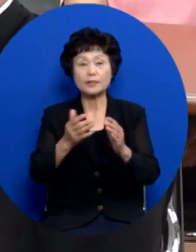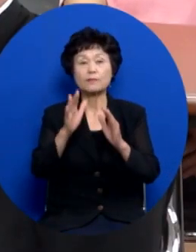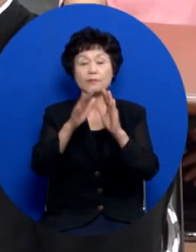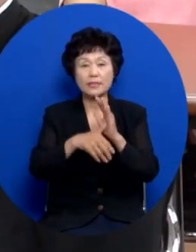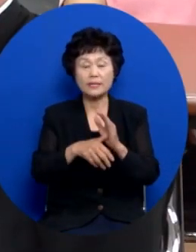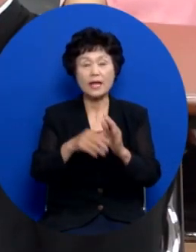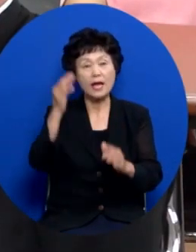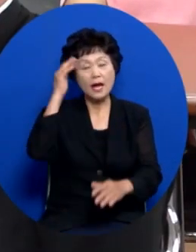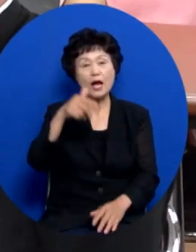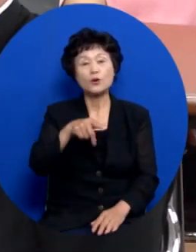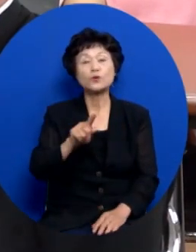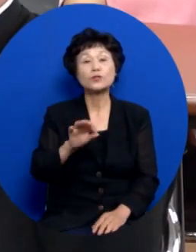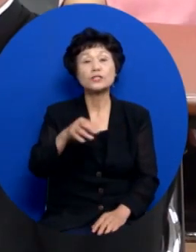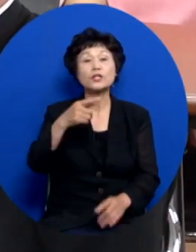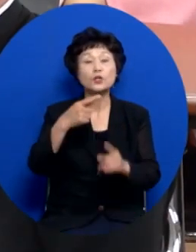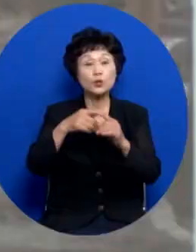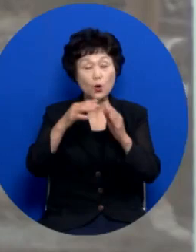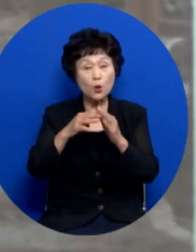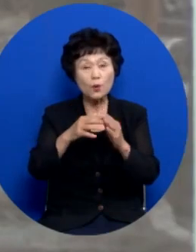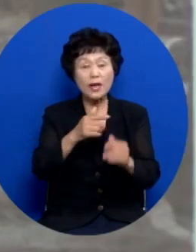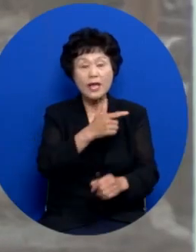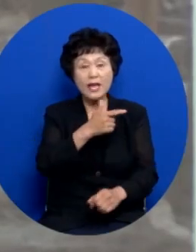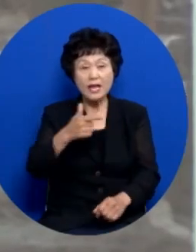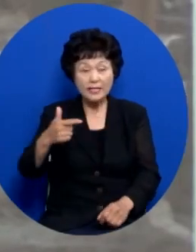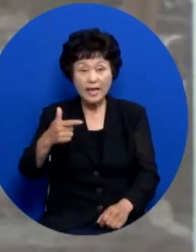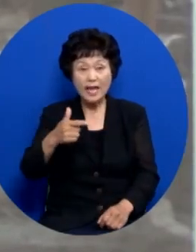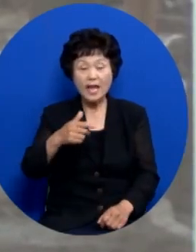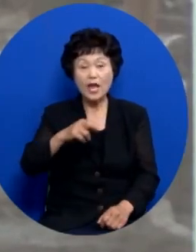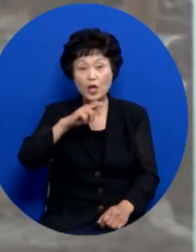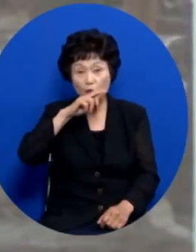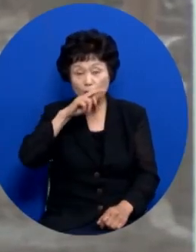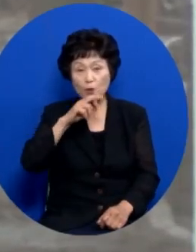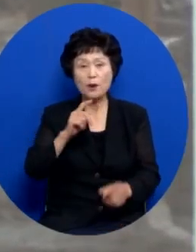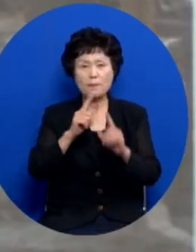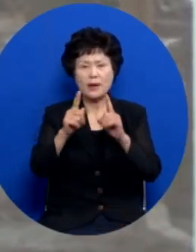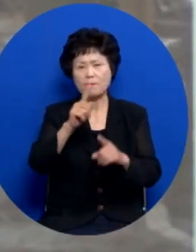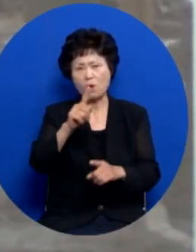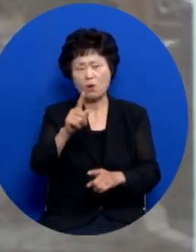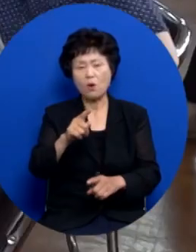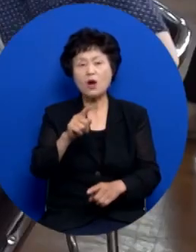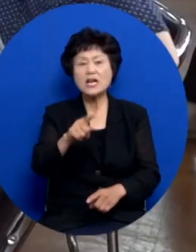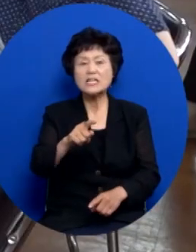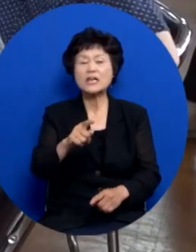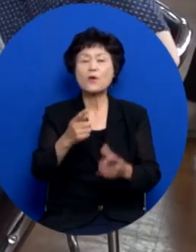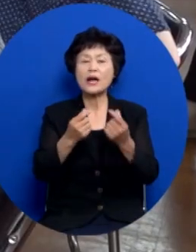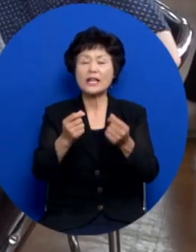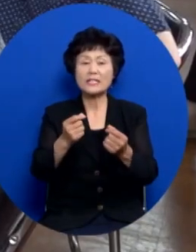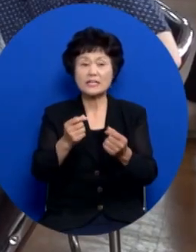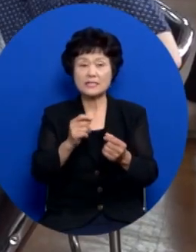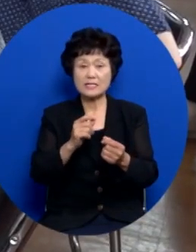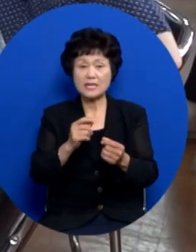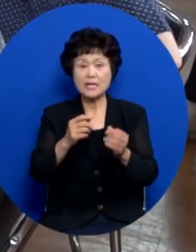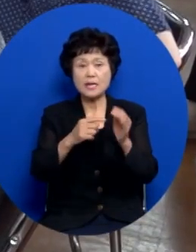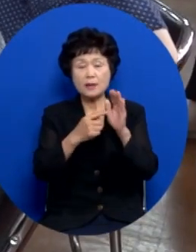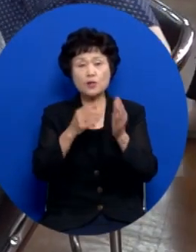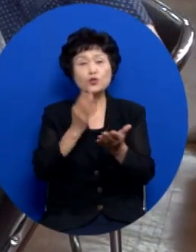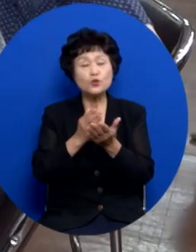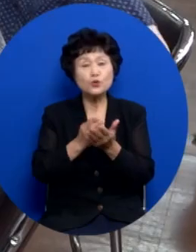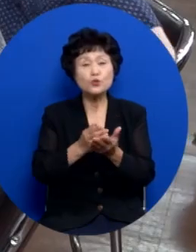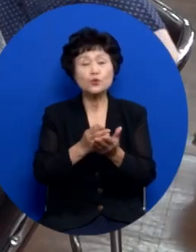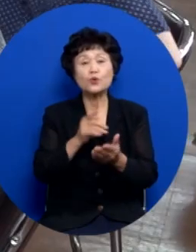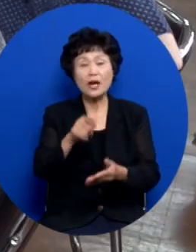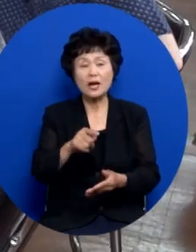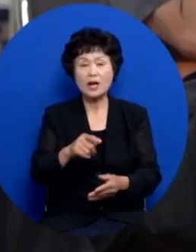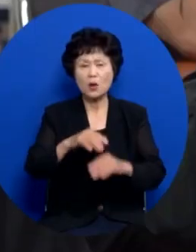한국정교회 암브로시오스 조성암 대주교는 이와 같은 일부의 발언이 정교회 전체에 대한 오해를 불러왔다며 정교회는